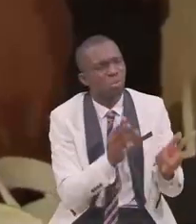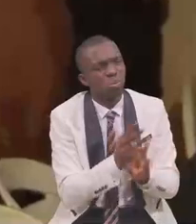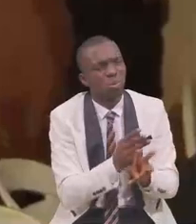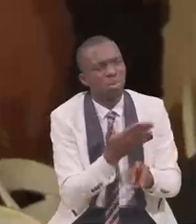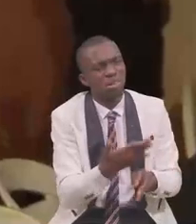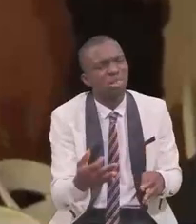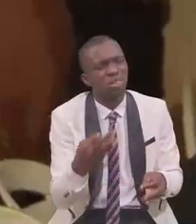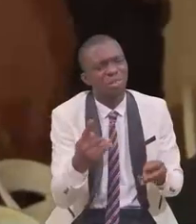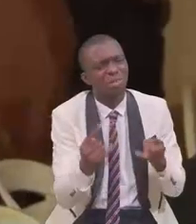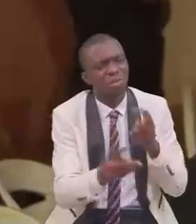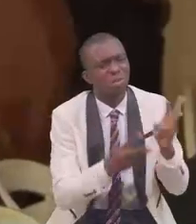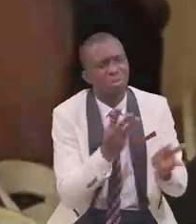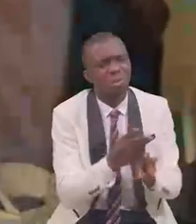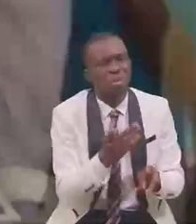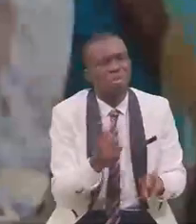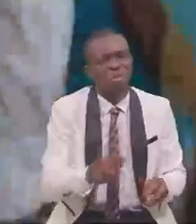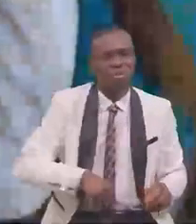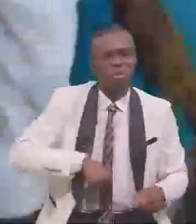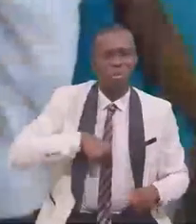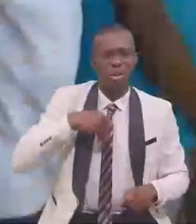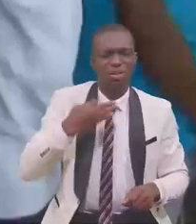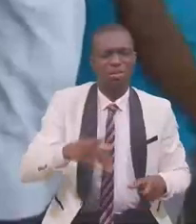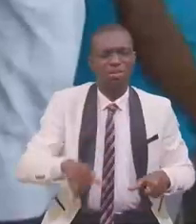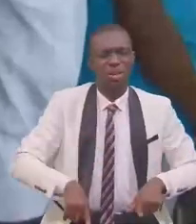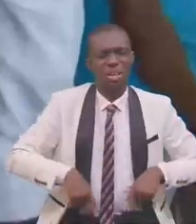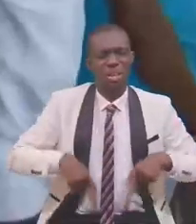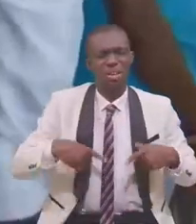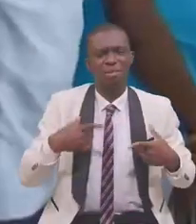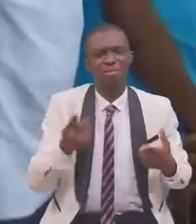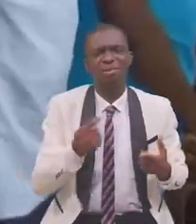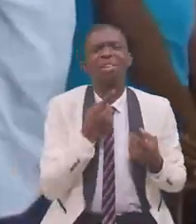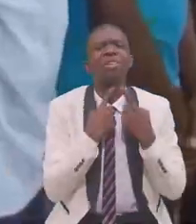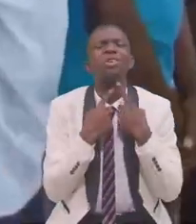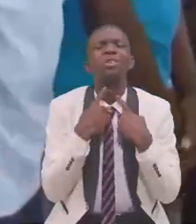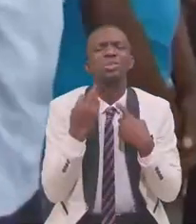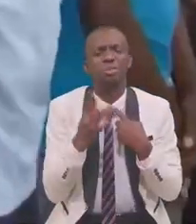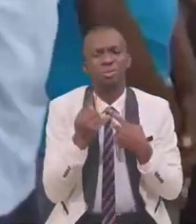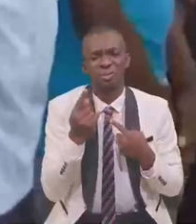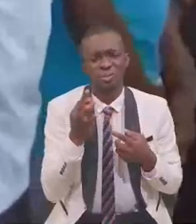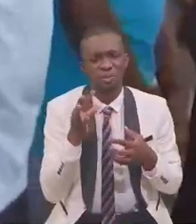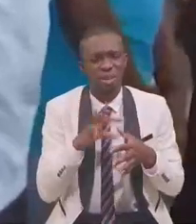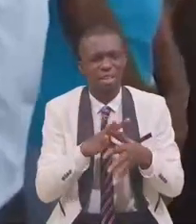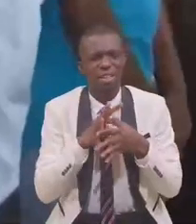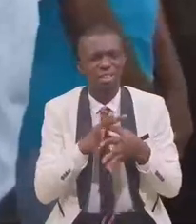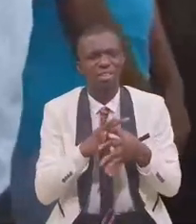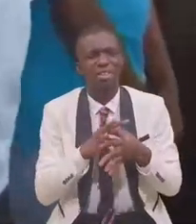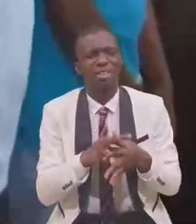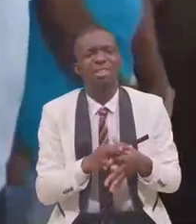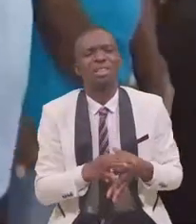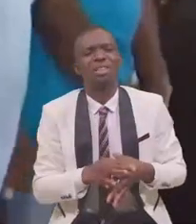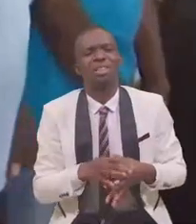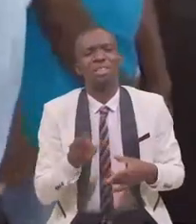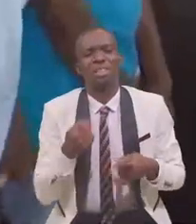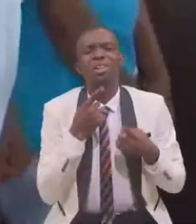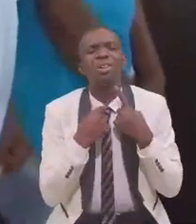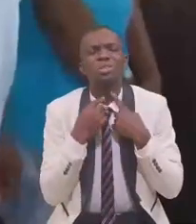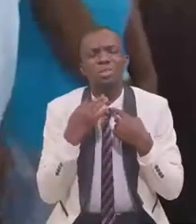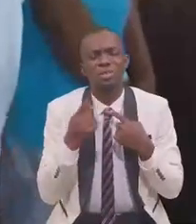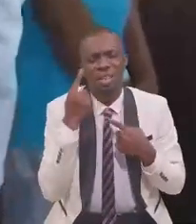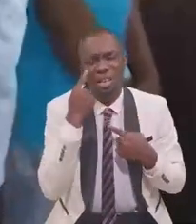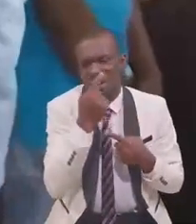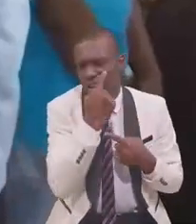Car les choses qui sont dans le monde, l'orgueil de la vie, n'est pas du Seigneur. Le monde passe. Seul